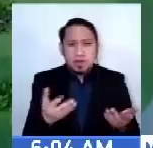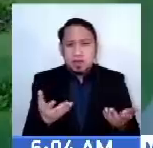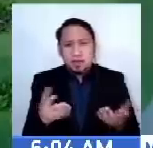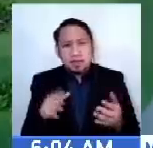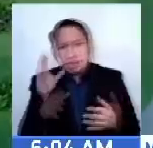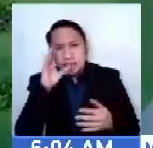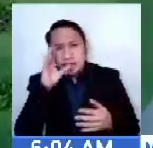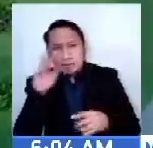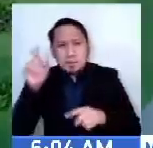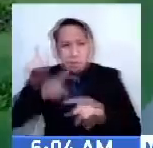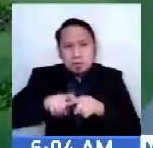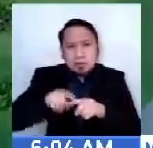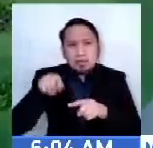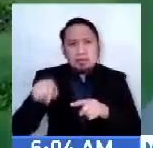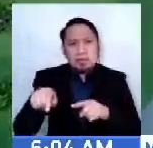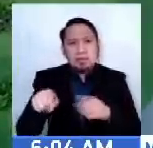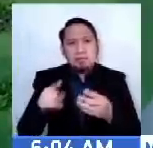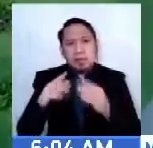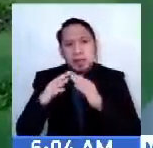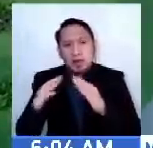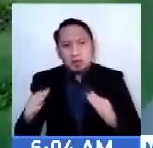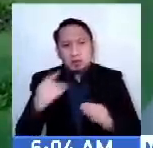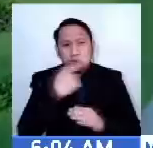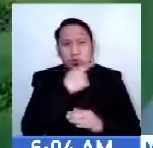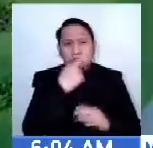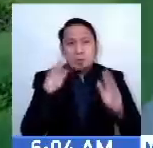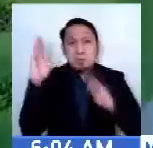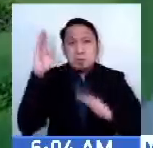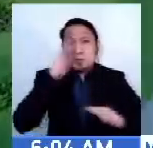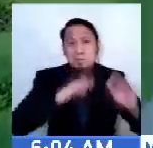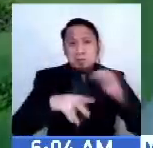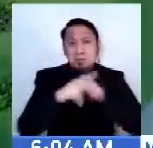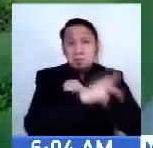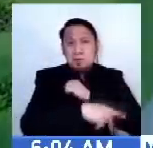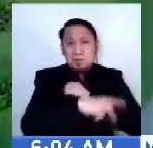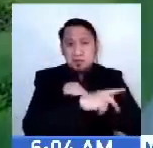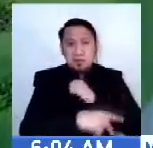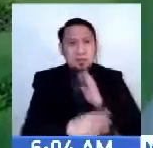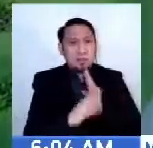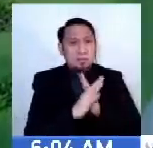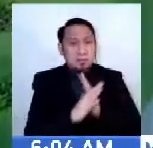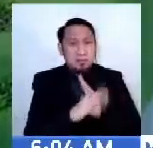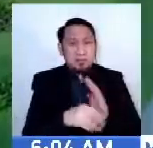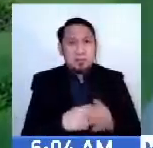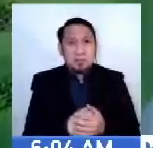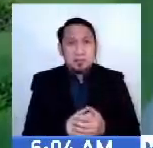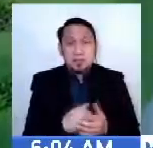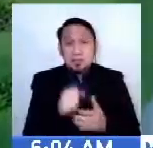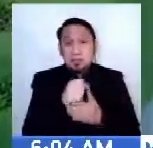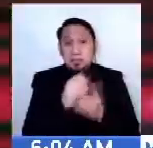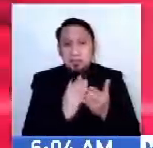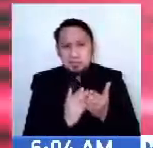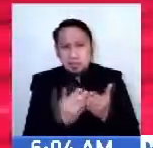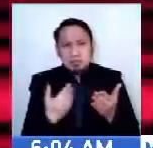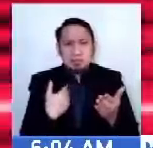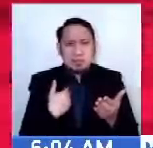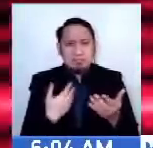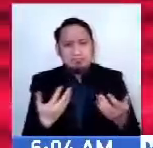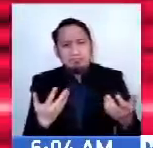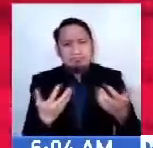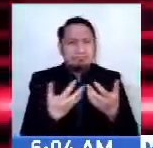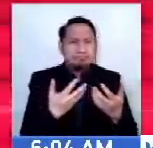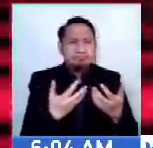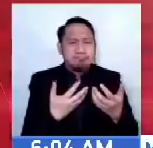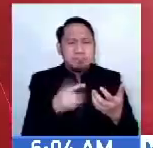rin nare-resolve ang biyahe ng mga provincial bus. Ang iba naman, nagkusa ng mag-adjust sa oras. Live mula sa EDSA Cubao, ngayon ang